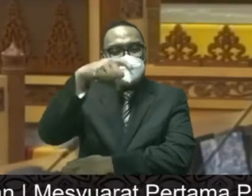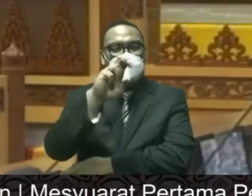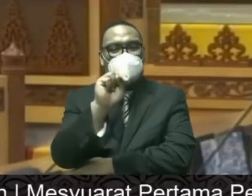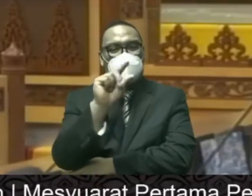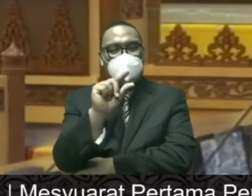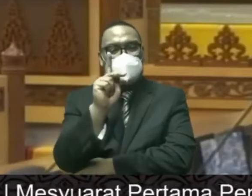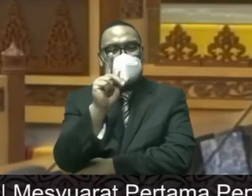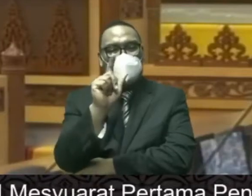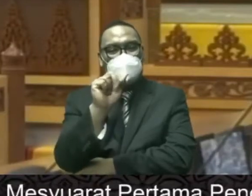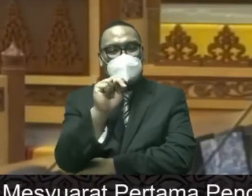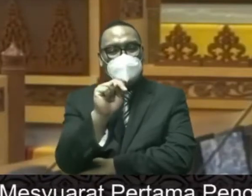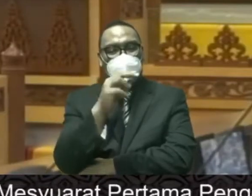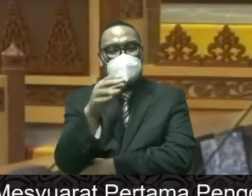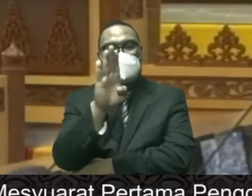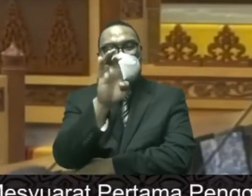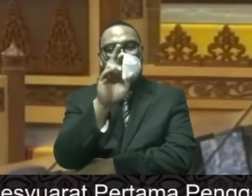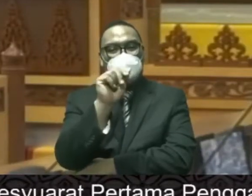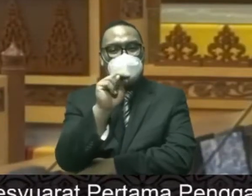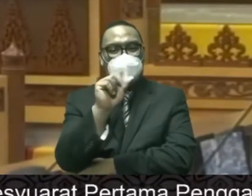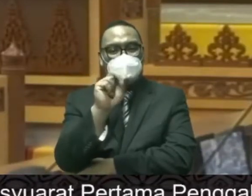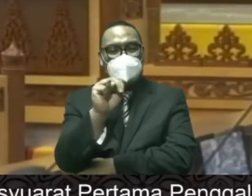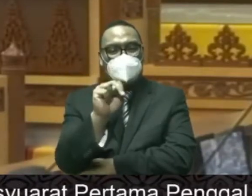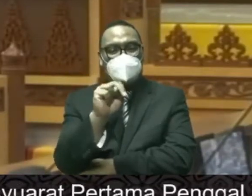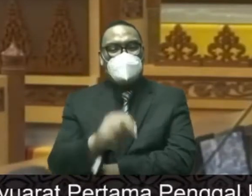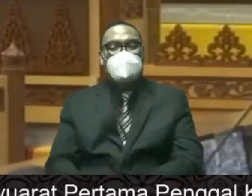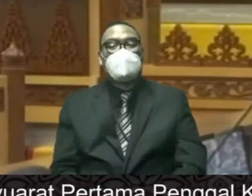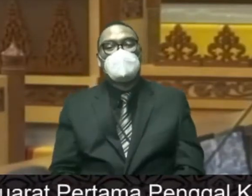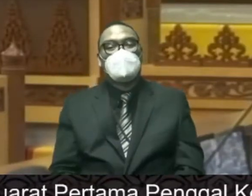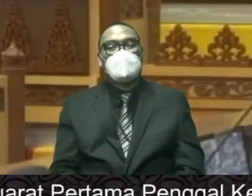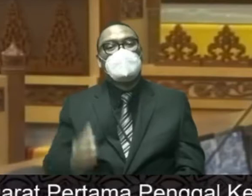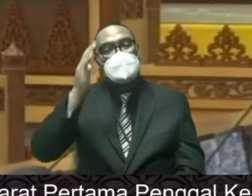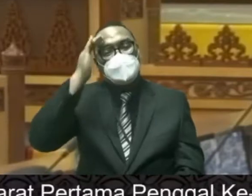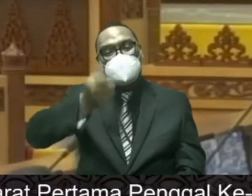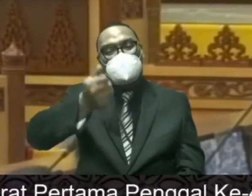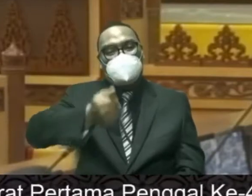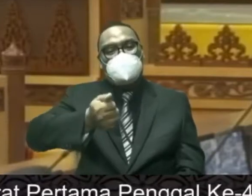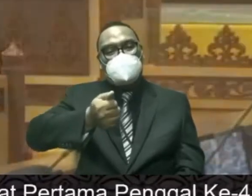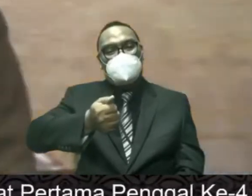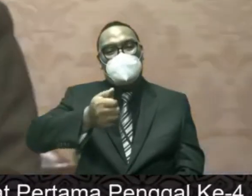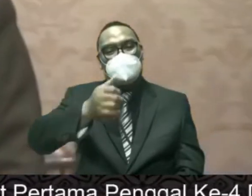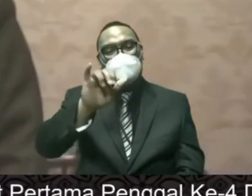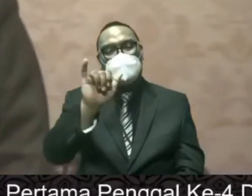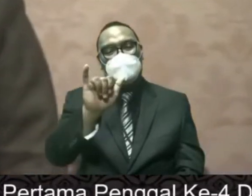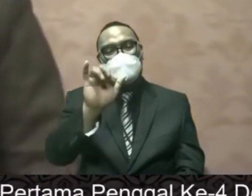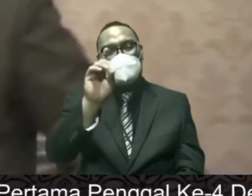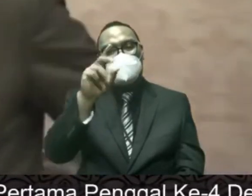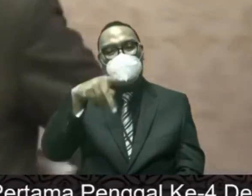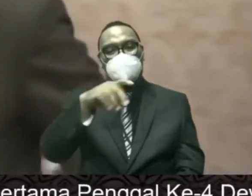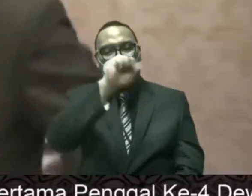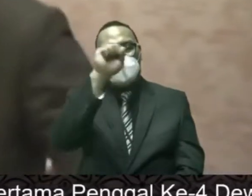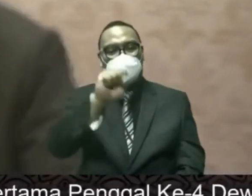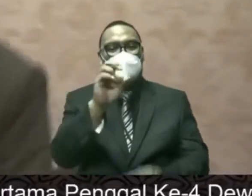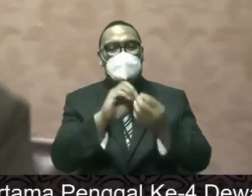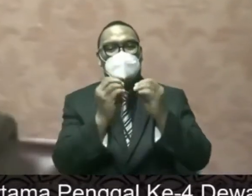Halo assalamualaikum warahmatullah wabarakatuh yang terhormat Datuk yang betul soal nomor satu